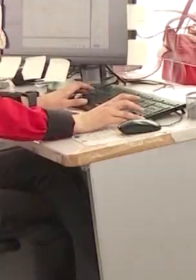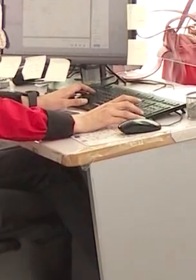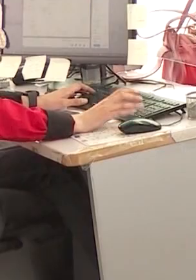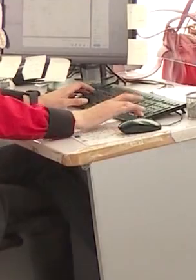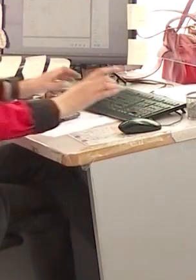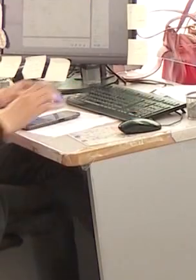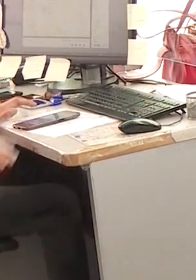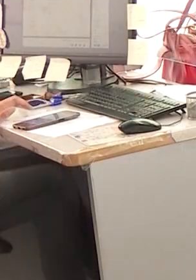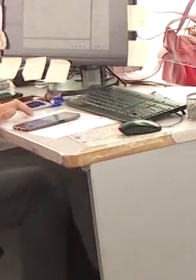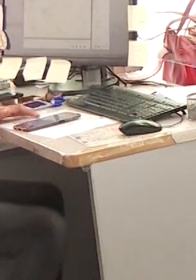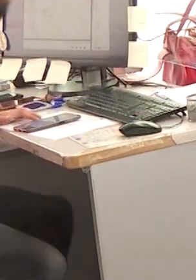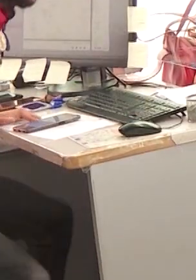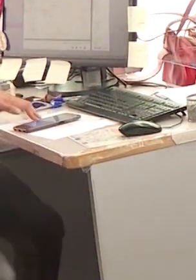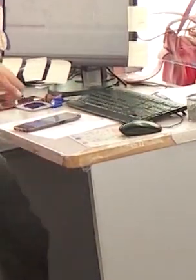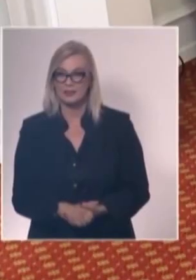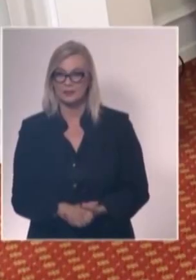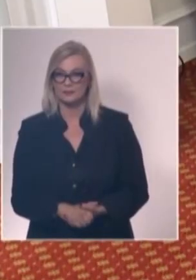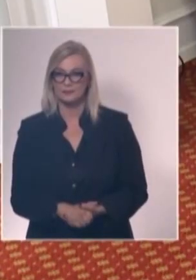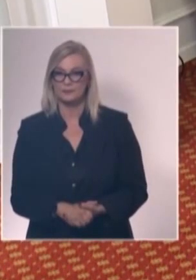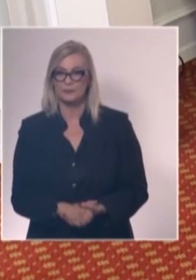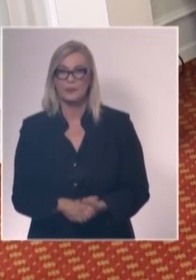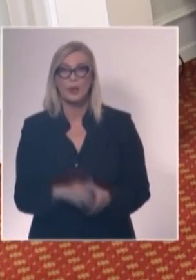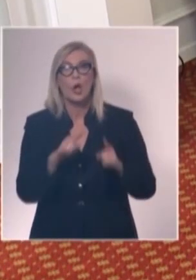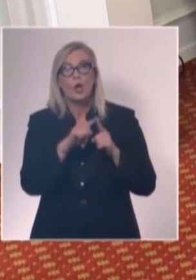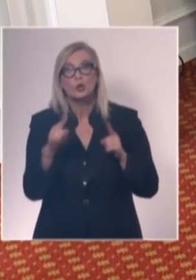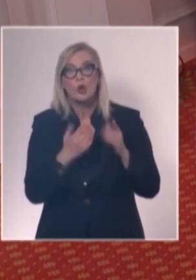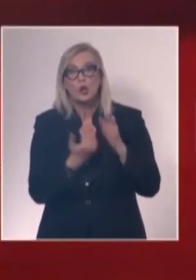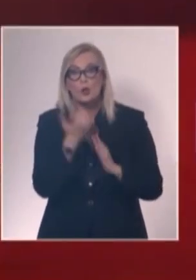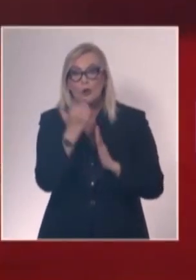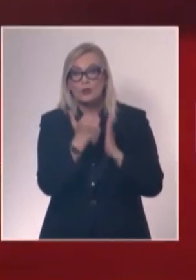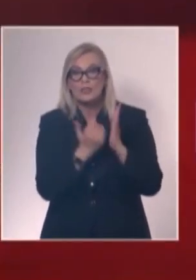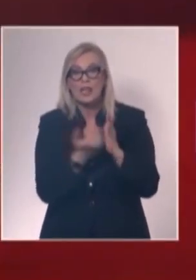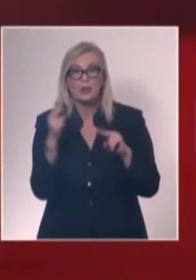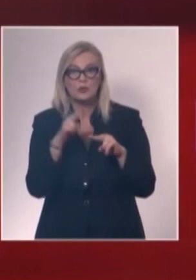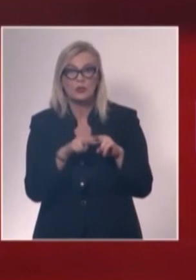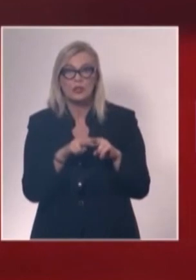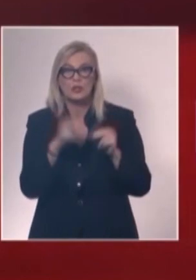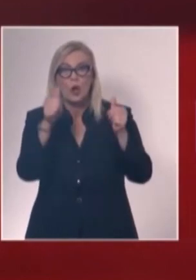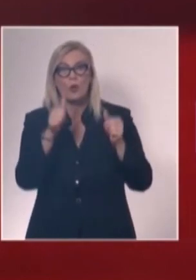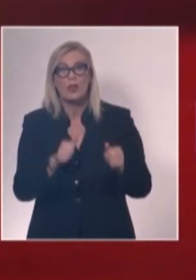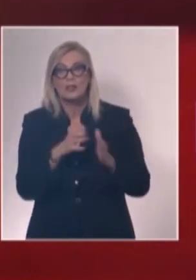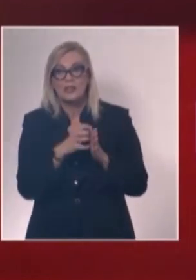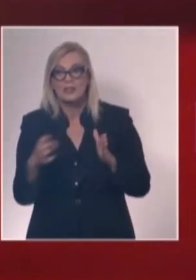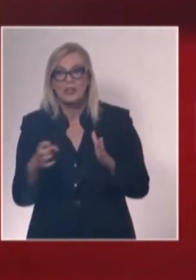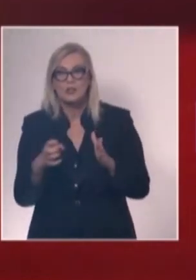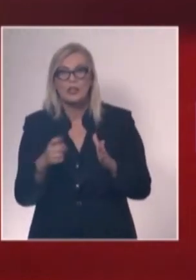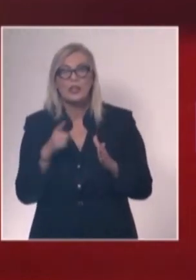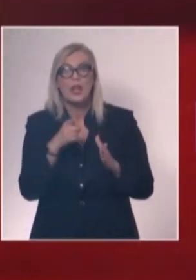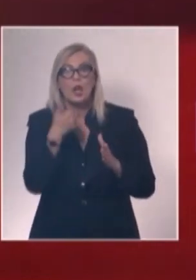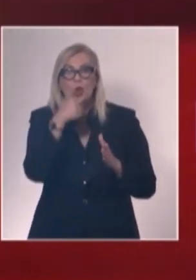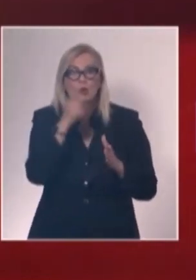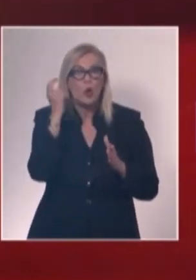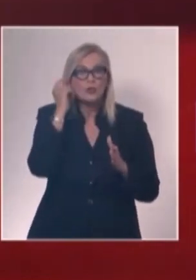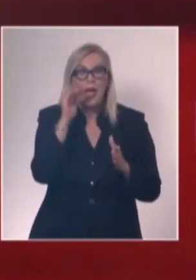огласите продолжуваат врз база на знаење. До новото законско решение, значи, огласите течат врз база на знаење. Верувам